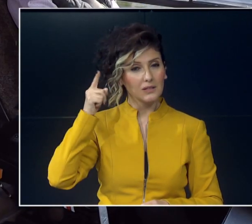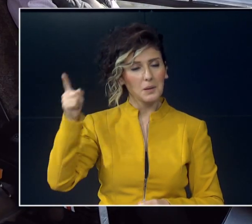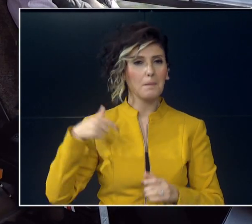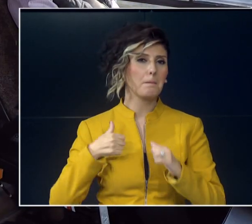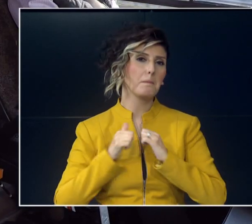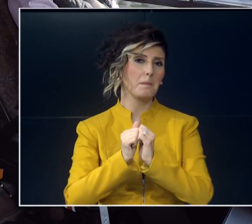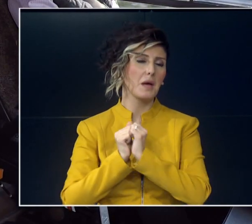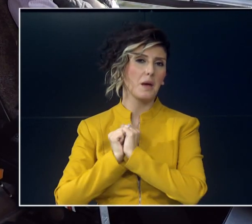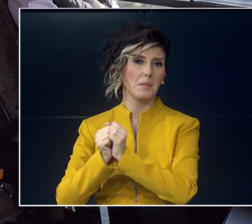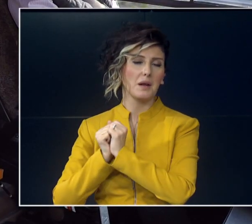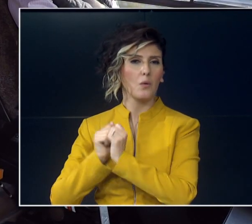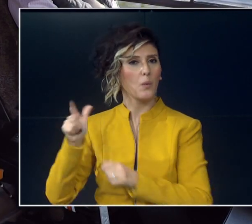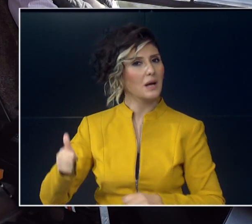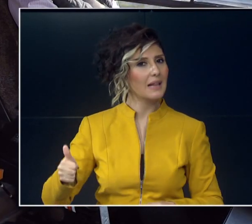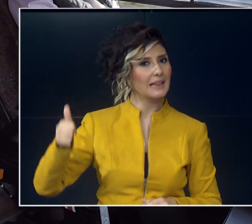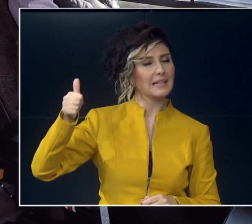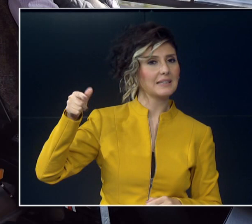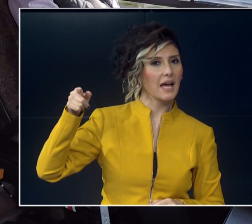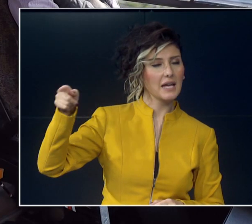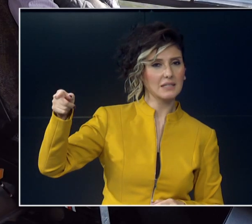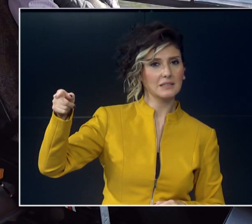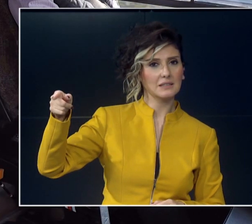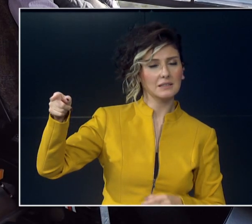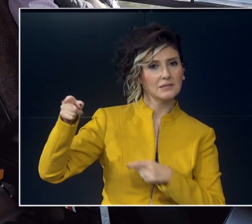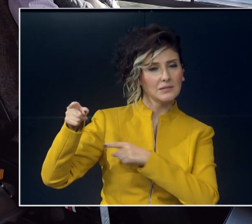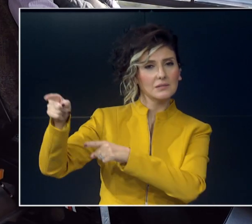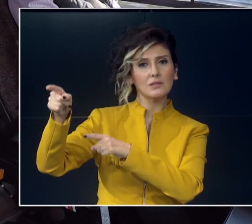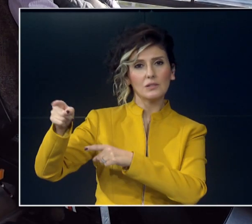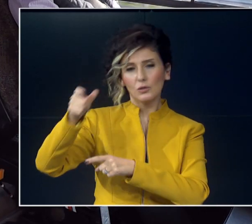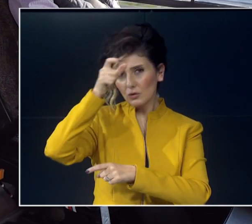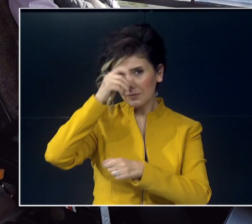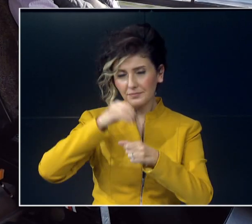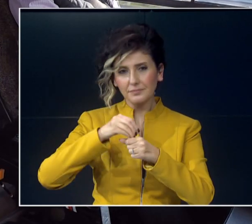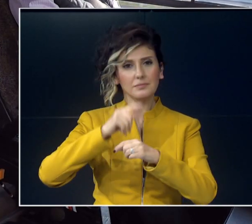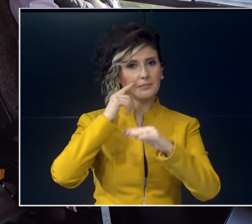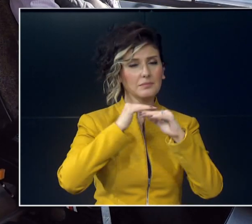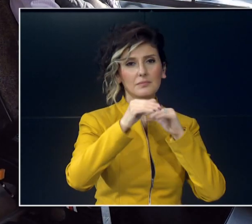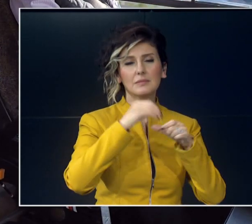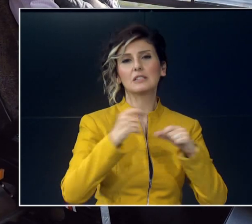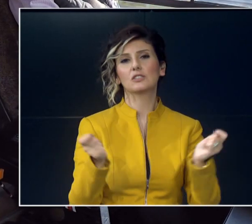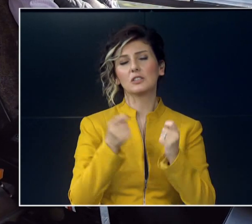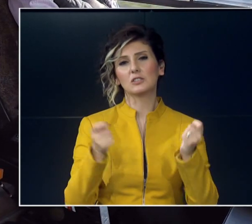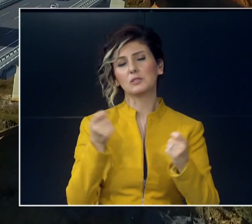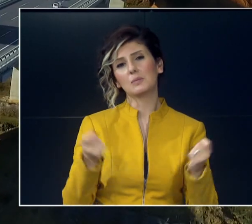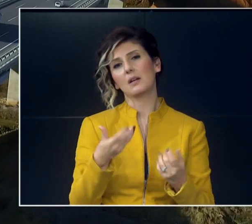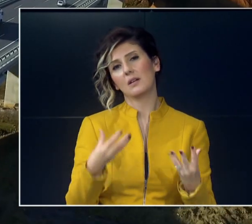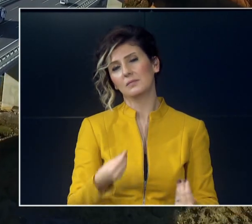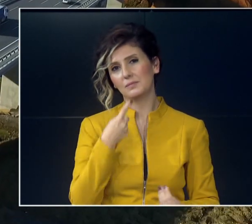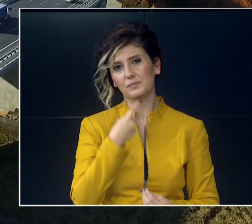beraber onun liderliğinde ülkemiz için, milletimiz için çalışmaya gayret ediyoruz.